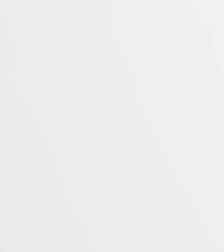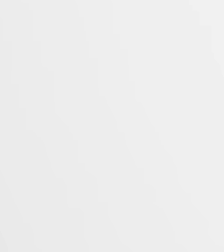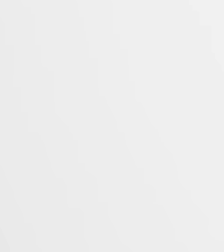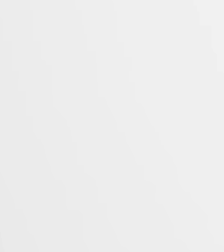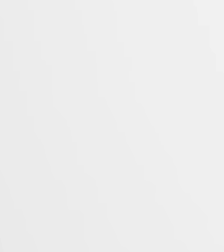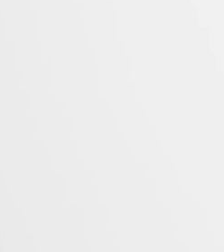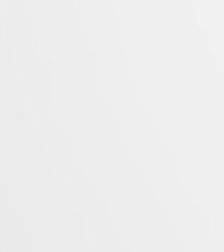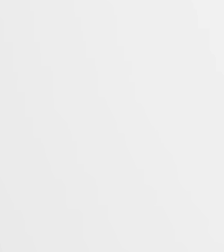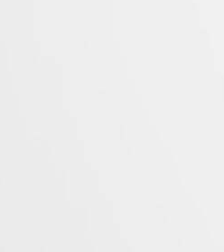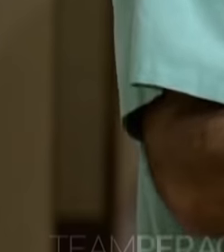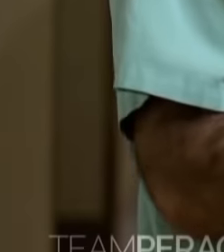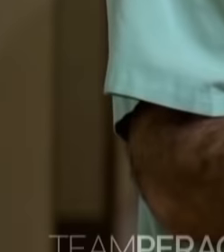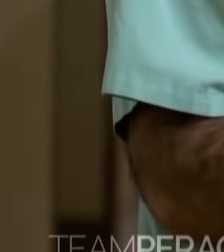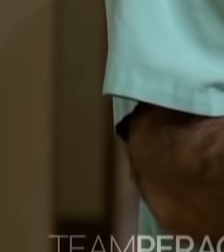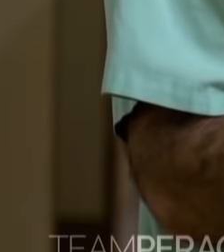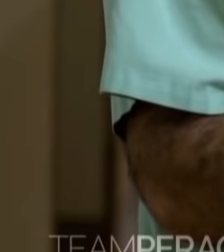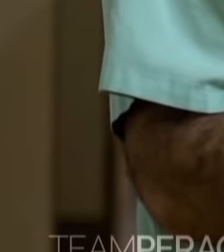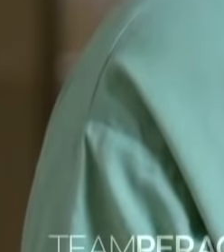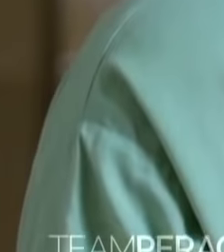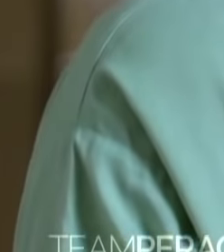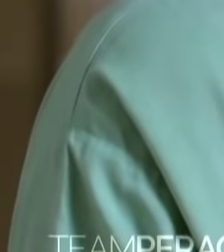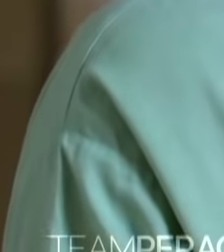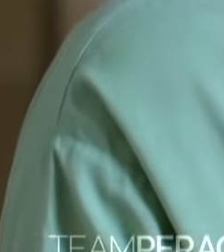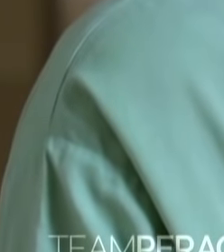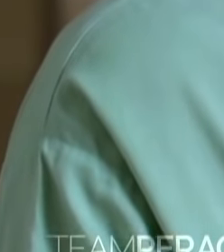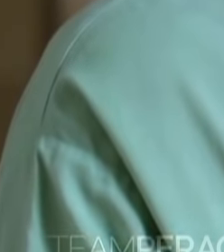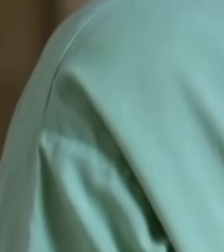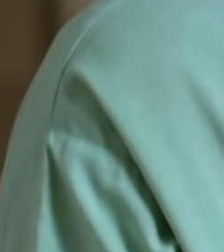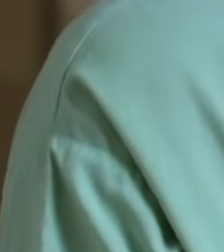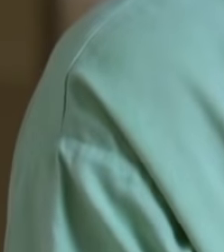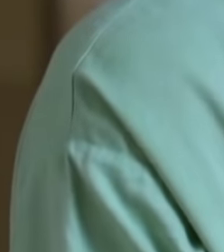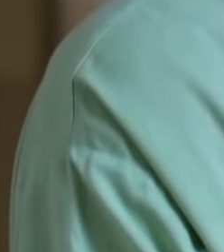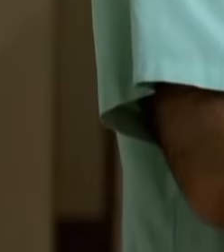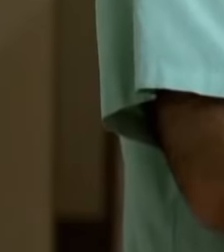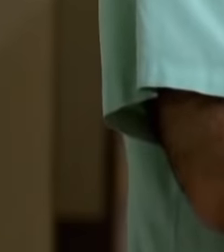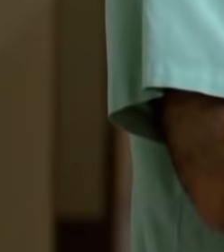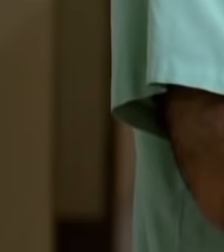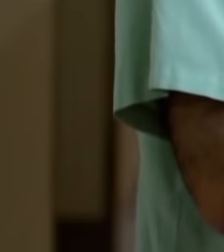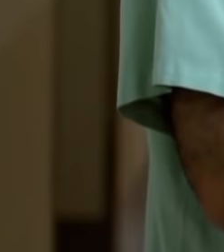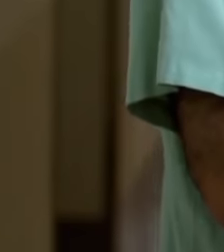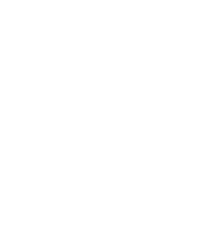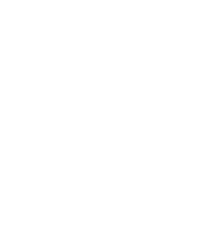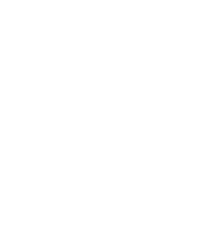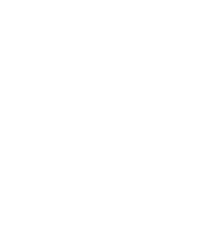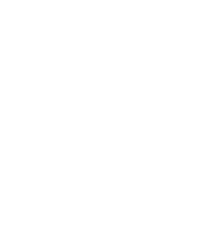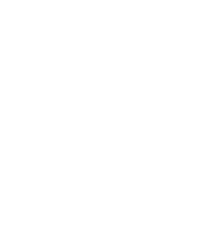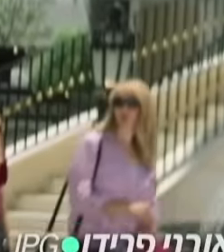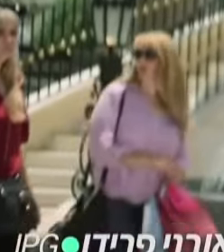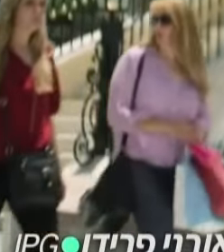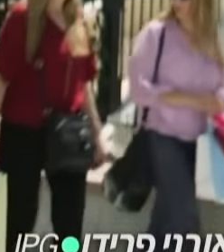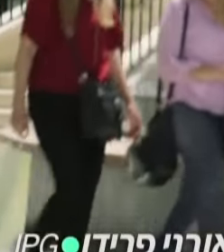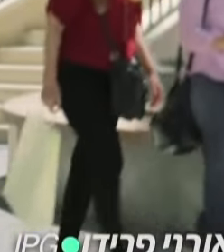התחזית בחסות. עברתם את גיל 60? יש חיסונים לדלקת ריאות. גם בביטוח המשלים, הרופא המטפל לרשותכם.